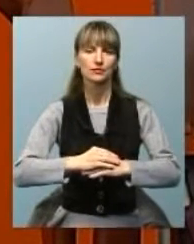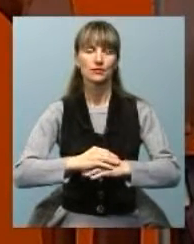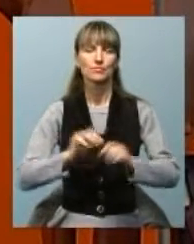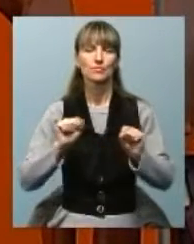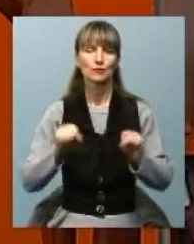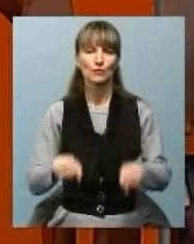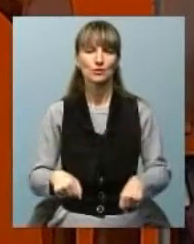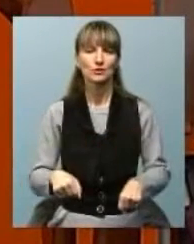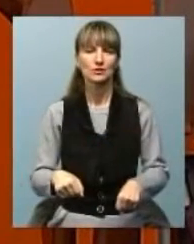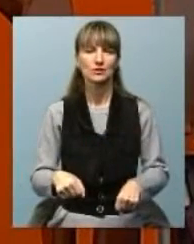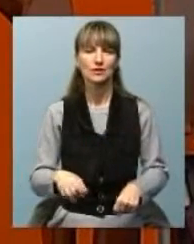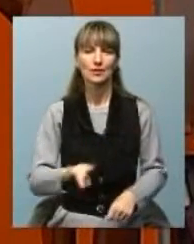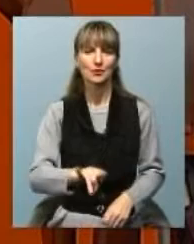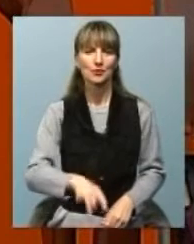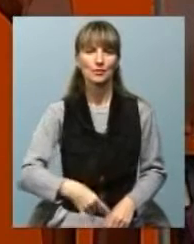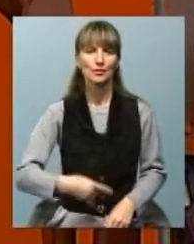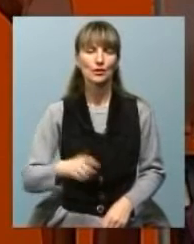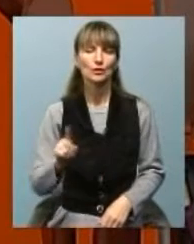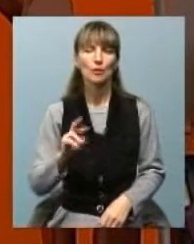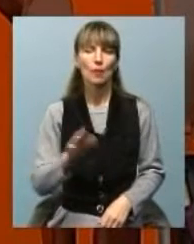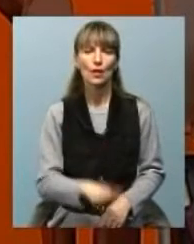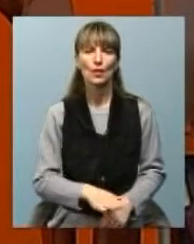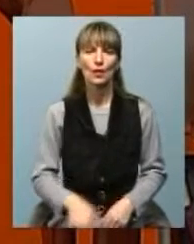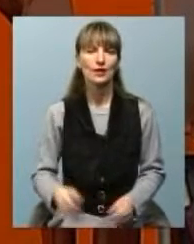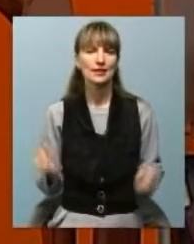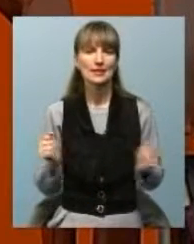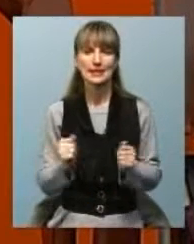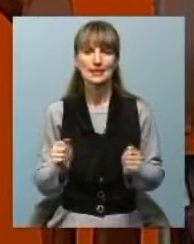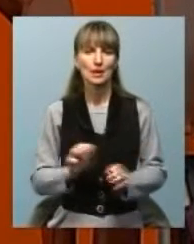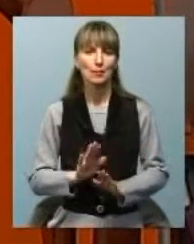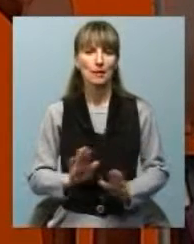можна одягати штани, щоб ноги не замерзли.